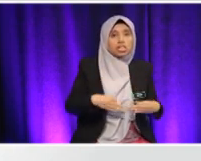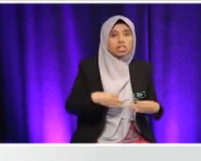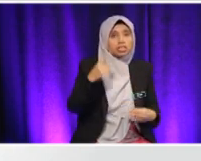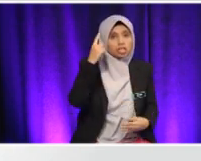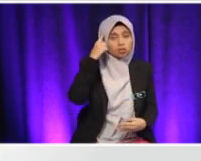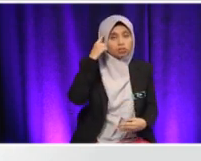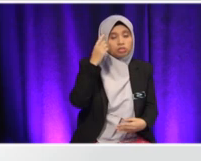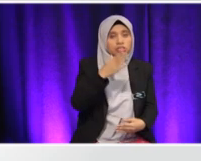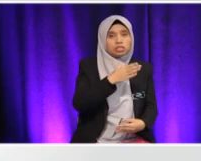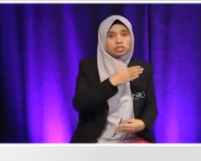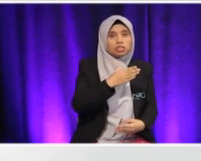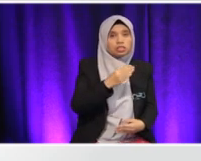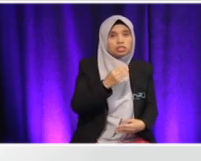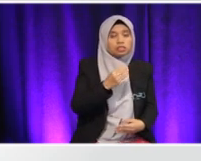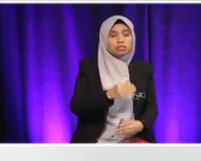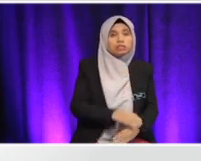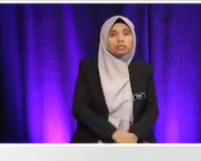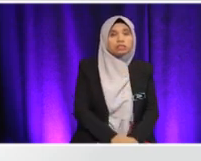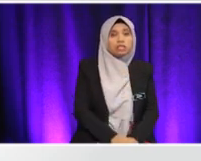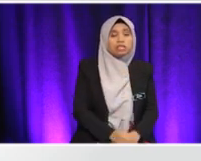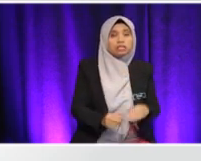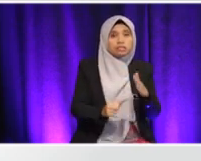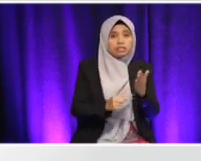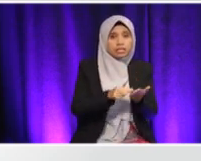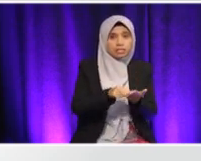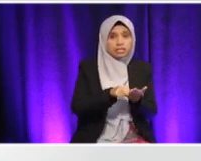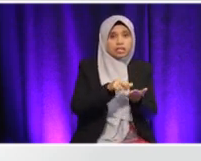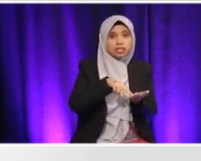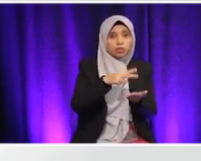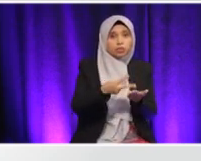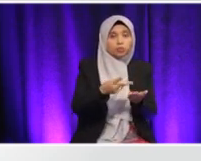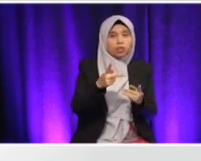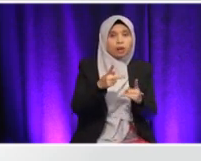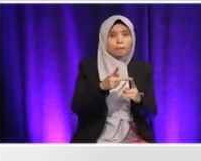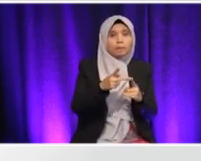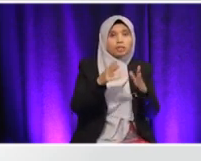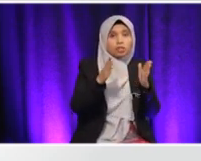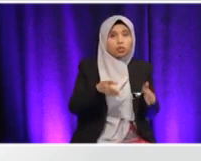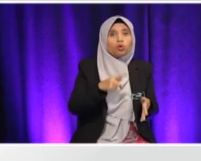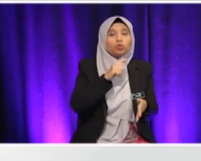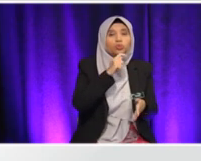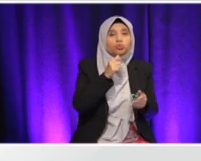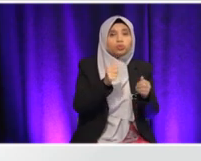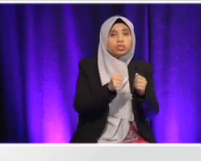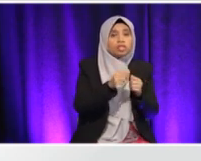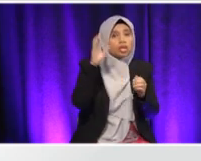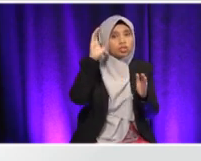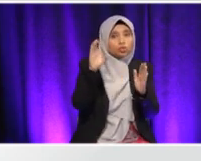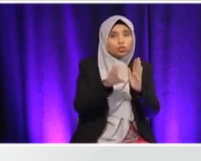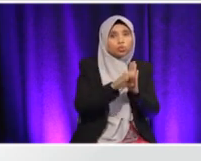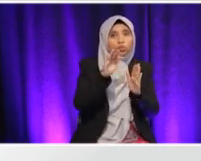berdasarkan jadwal 4 Tuliskan kesan jatuh kepada warga emas dengan pernyataan contoh yang betul dalam ruang